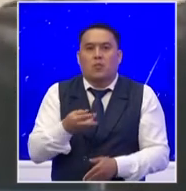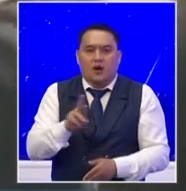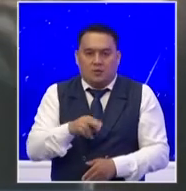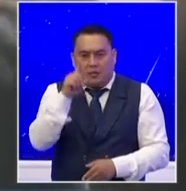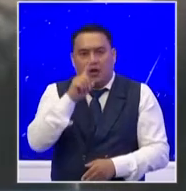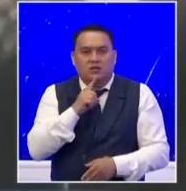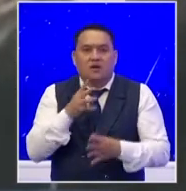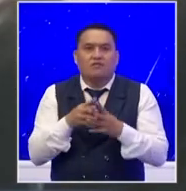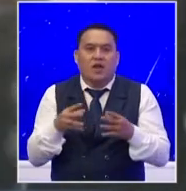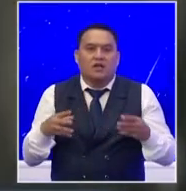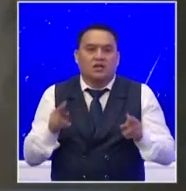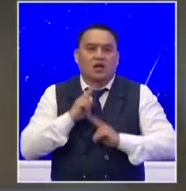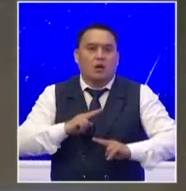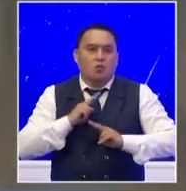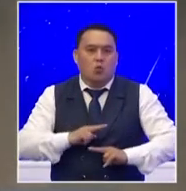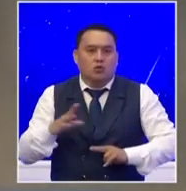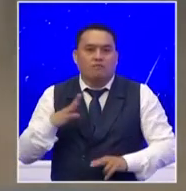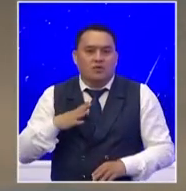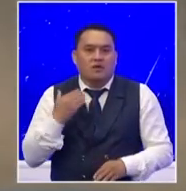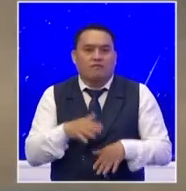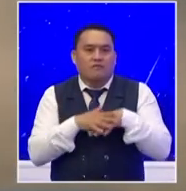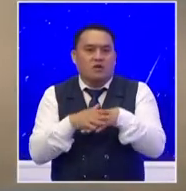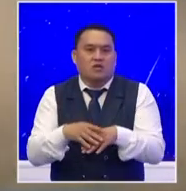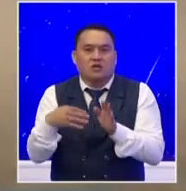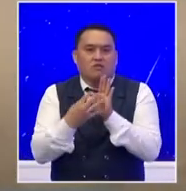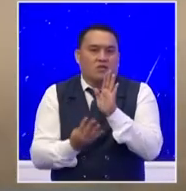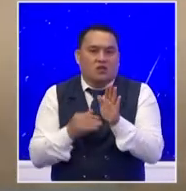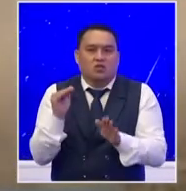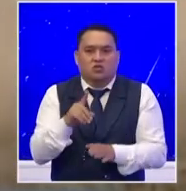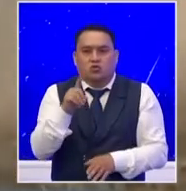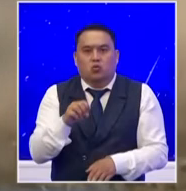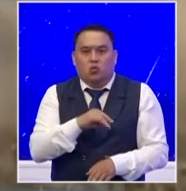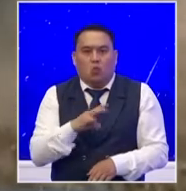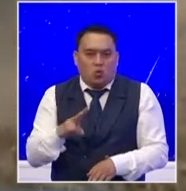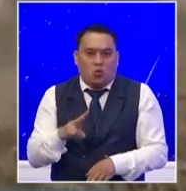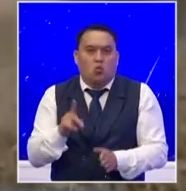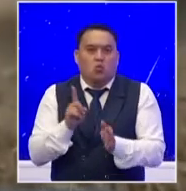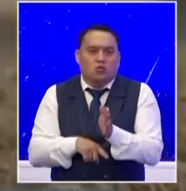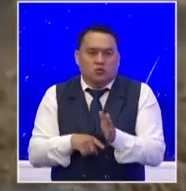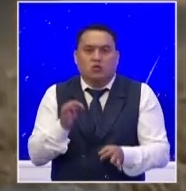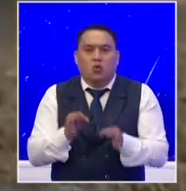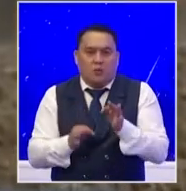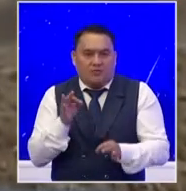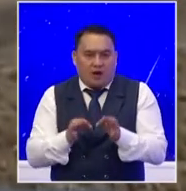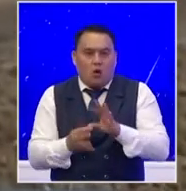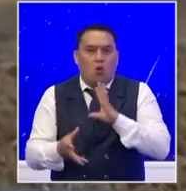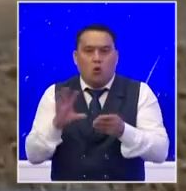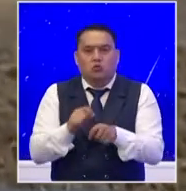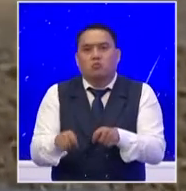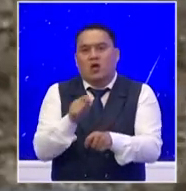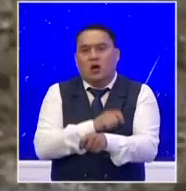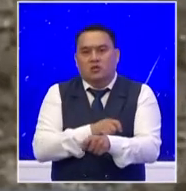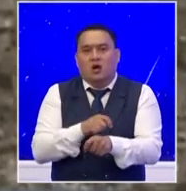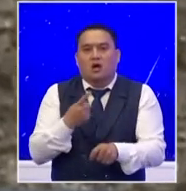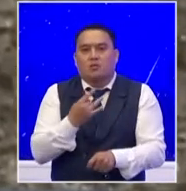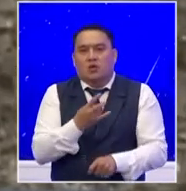на весенне-полевые работы в Павлодарской области выделено 19 100 тонн удешевленного ГСМ. Общая площадь посевных –